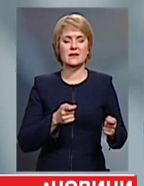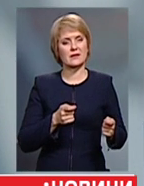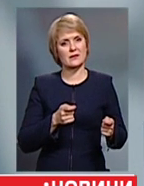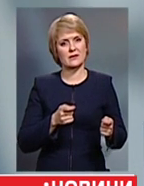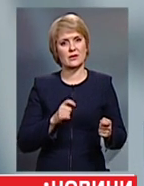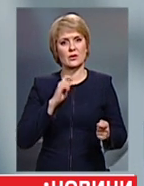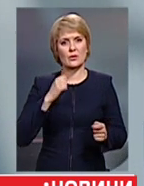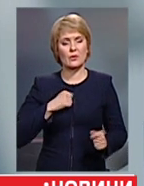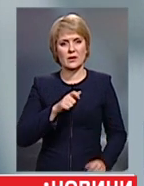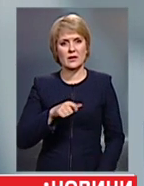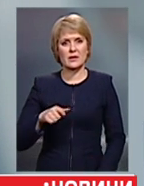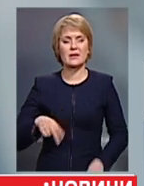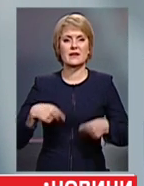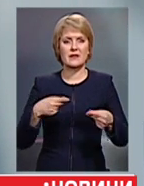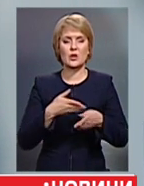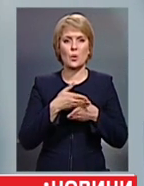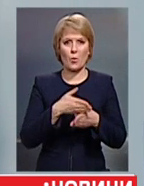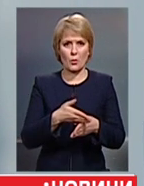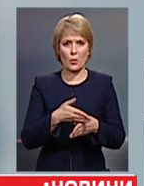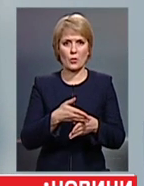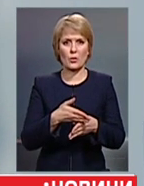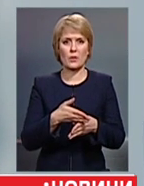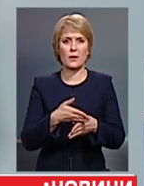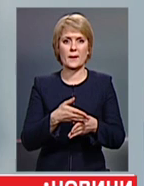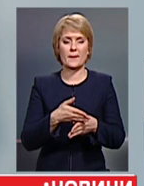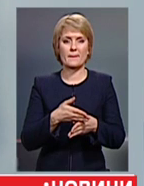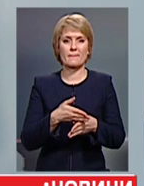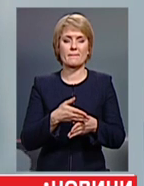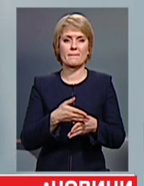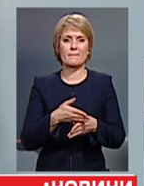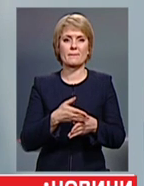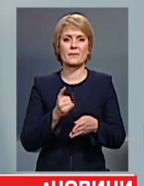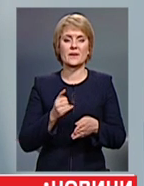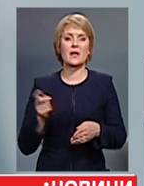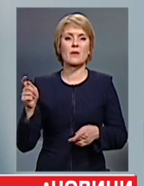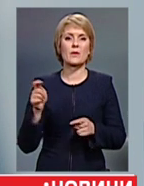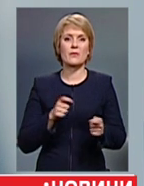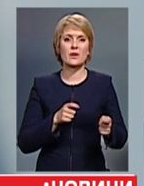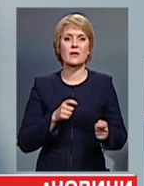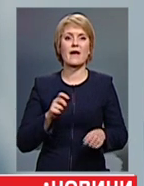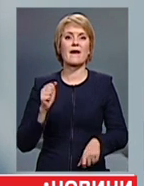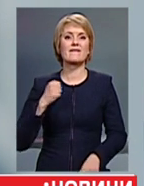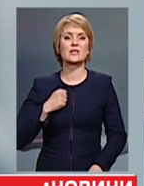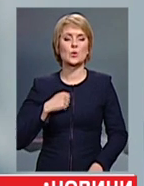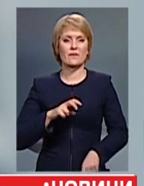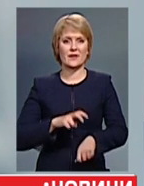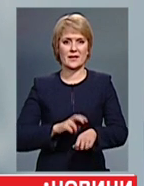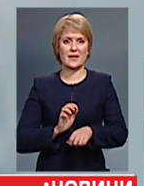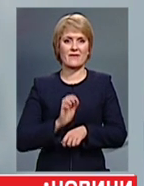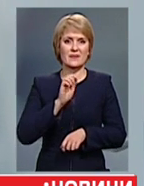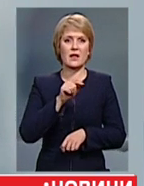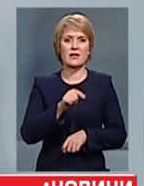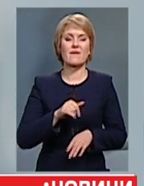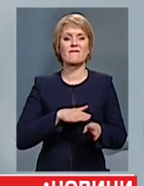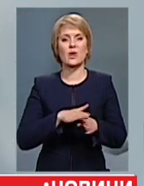України. Їм надали першу медичну допомогу. І біля нього перебувають військові лікарі, які відряджені до районної лікарні для